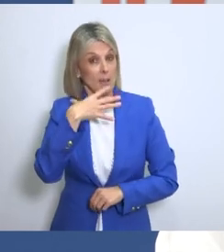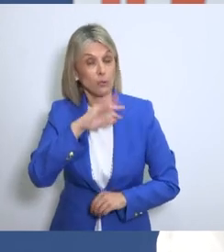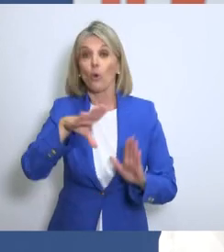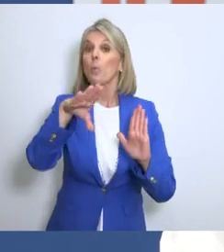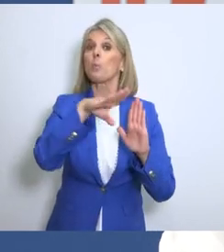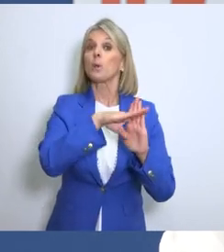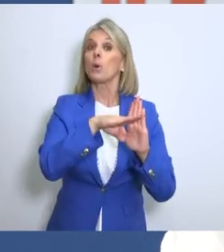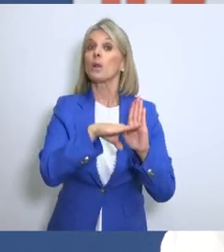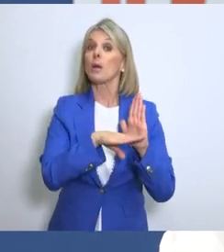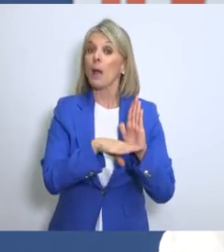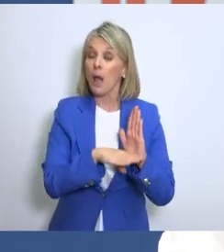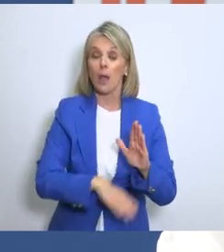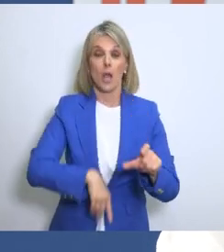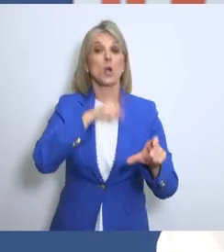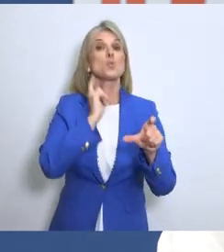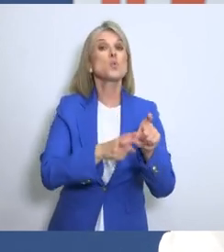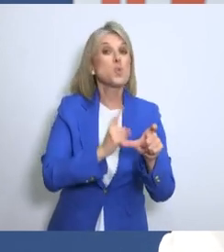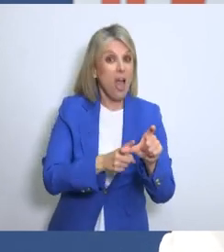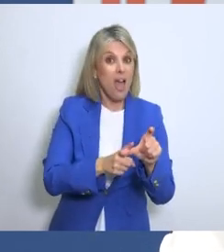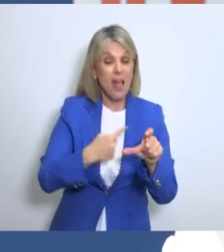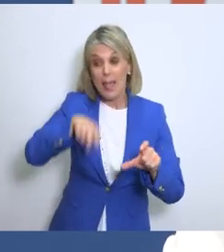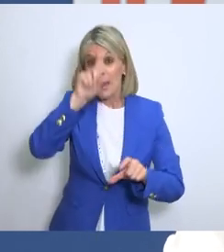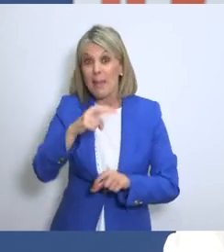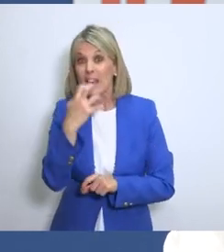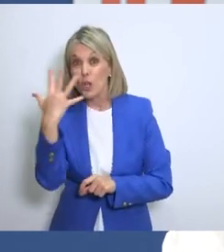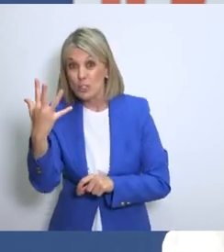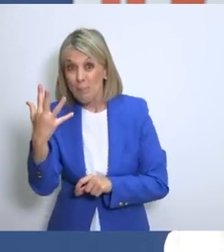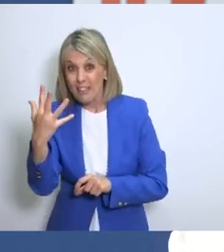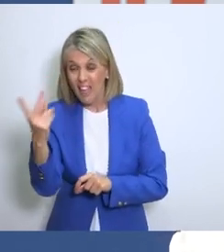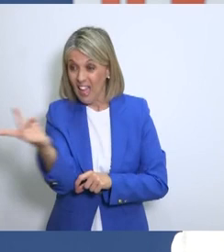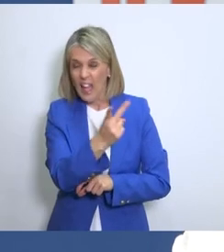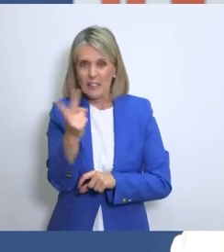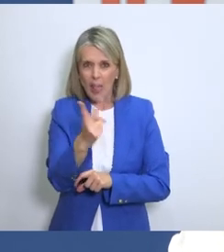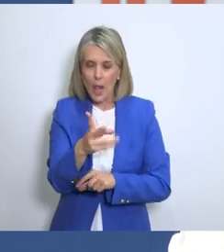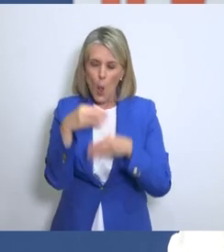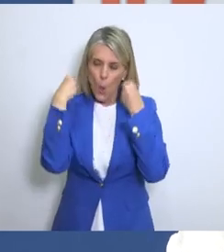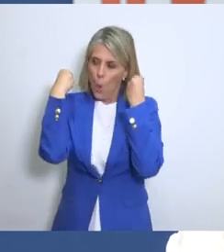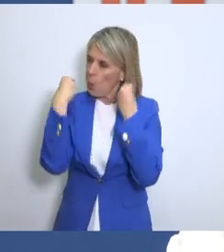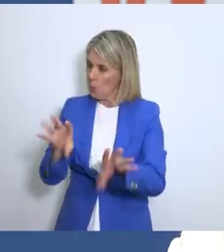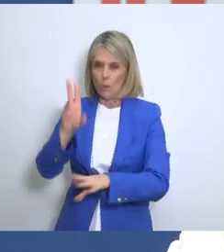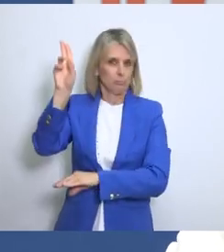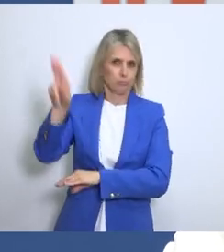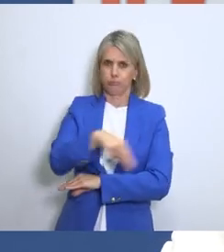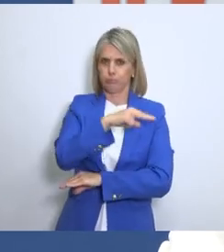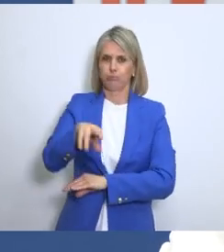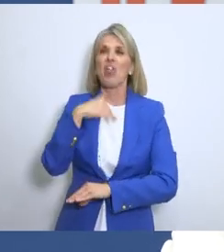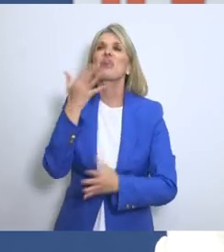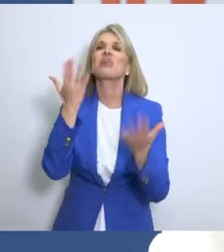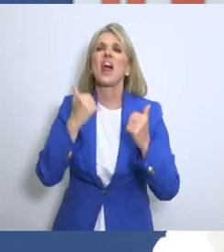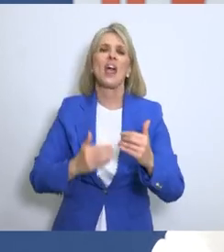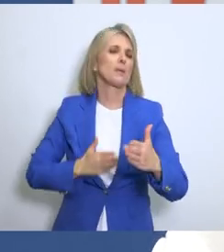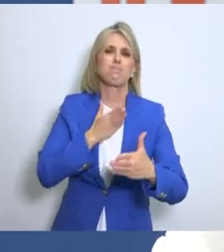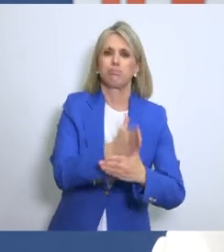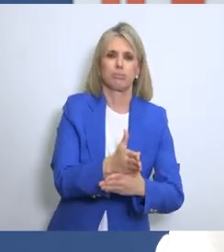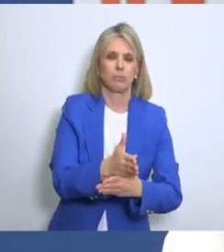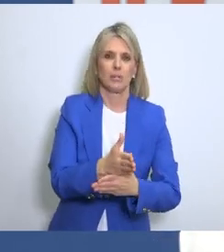και του ΚΚΕ και του ΜΕΡΑ25 είναι και ακατάλληλα και παντελώς αδιέξοδα.